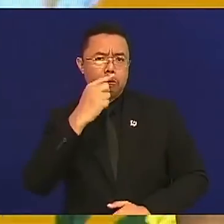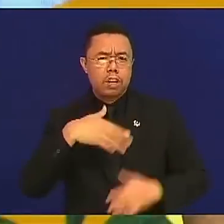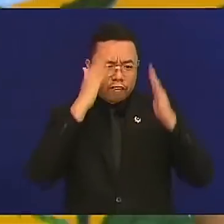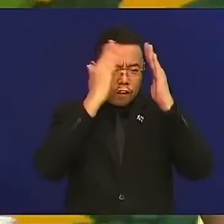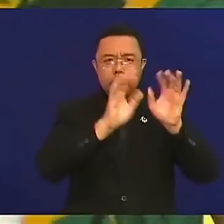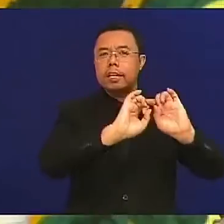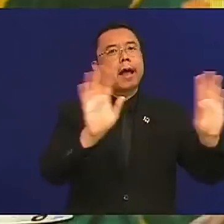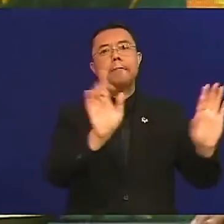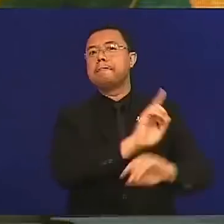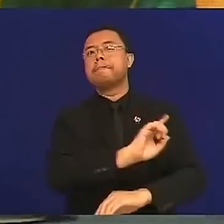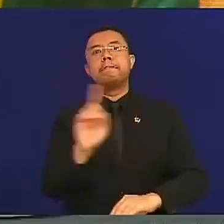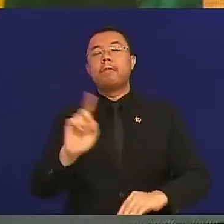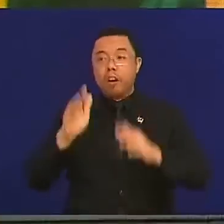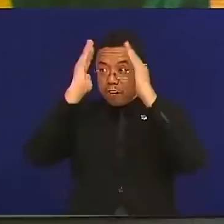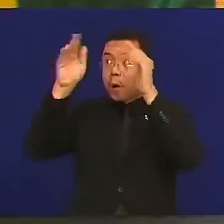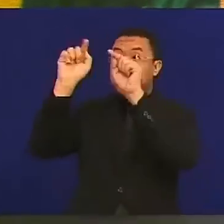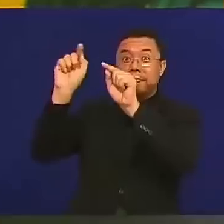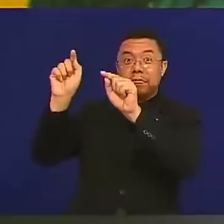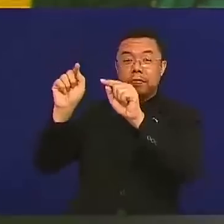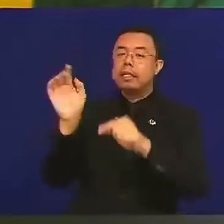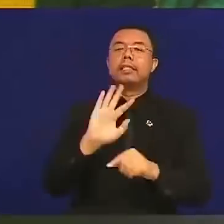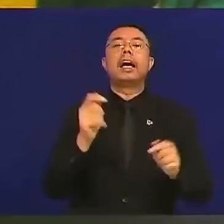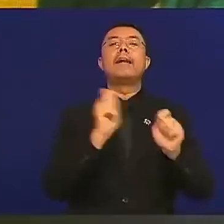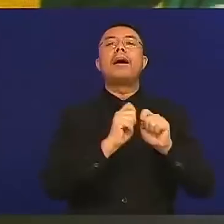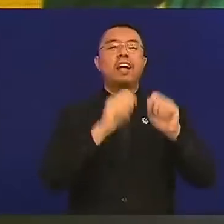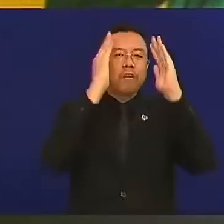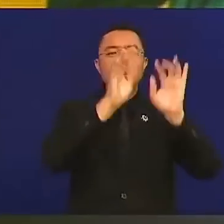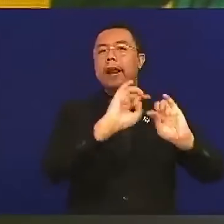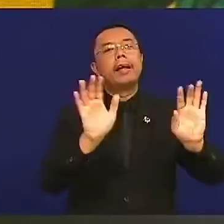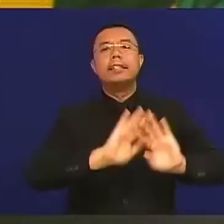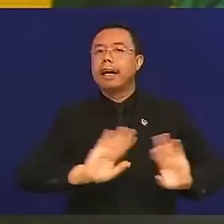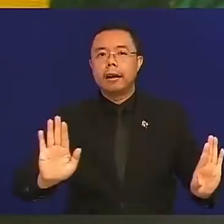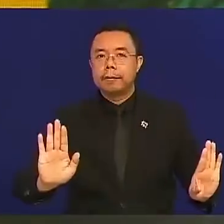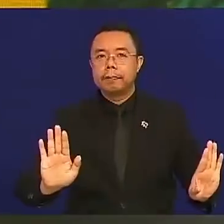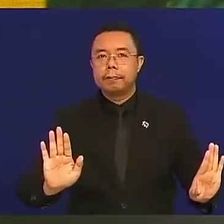hidup yang lain. Fokusnya ini saja, jangan pakai fokus yang lain.